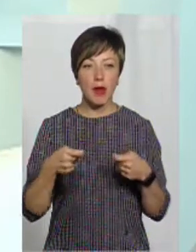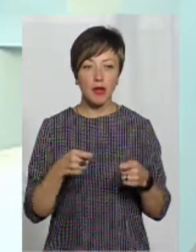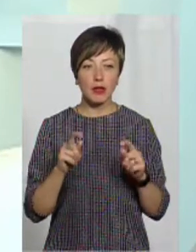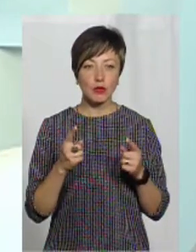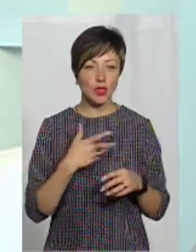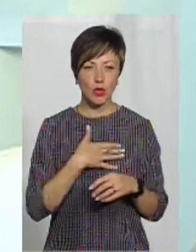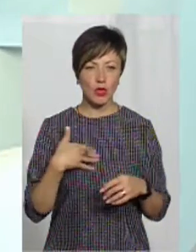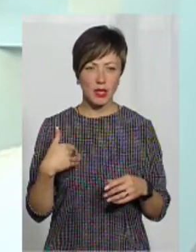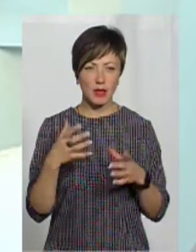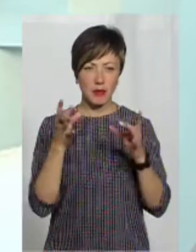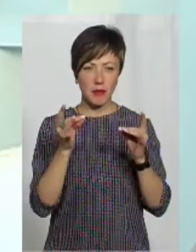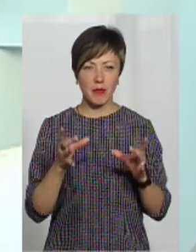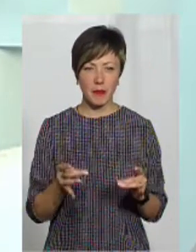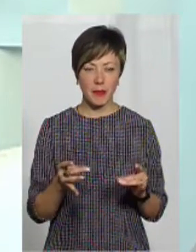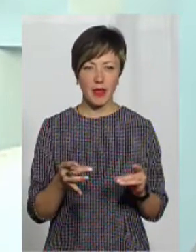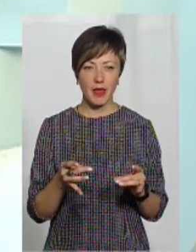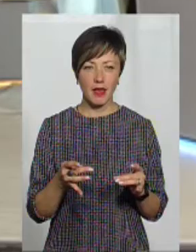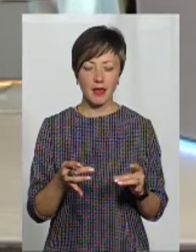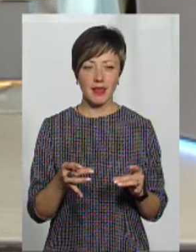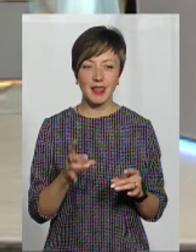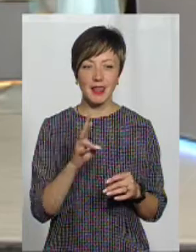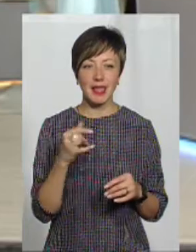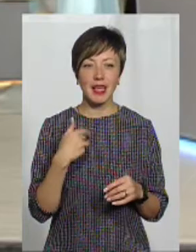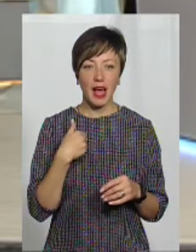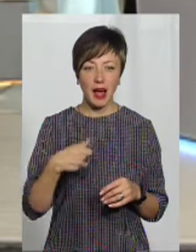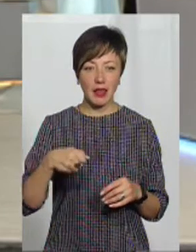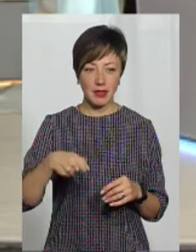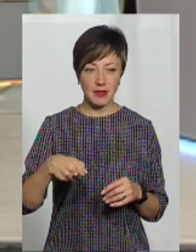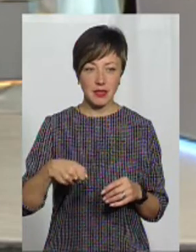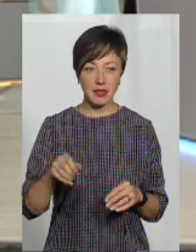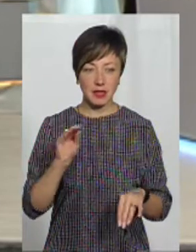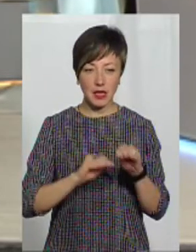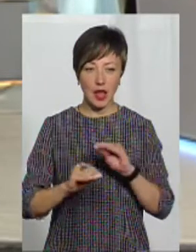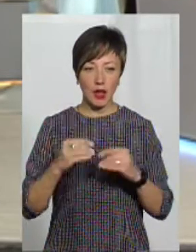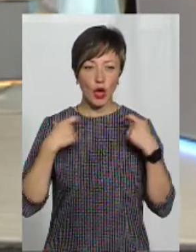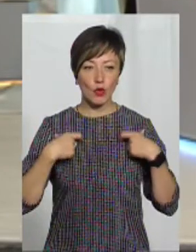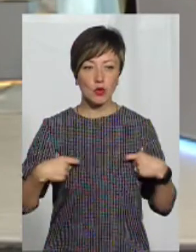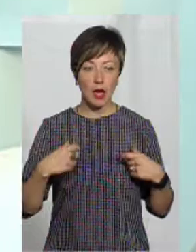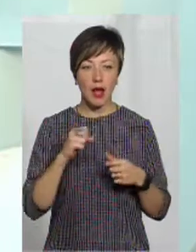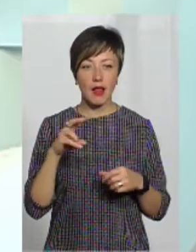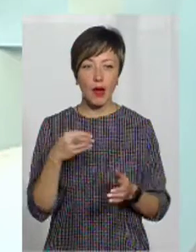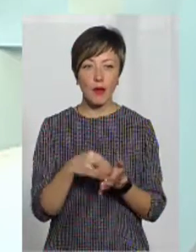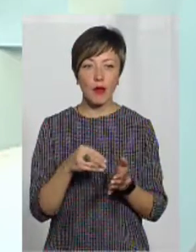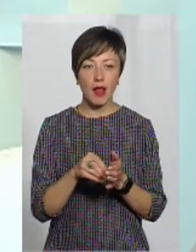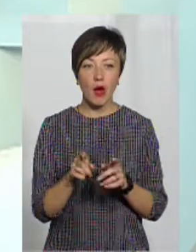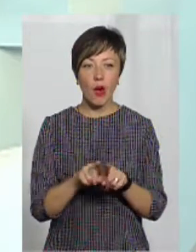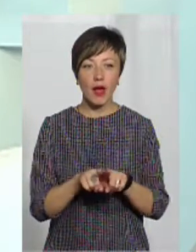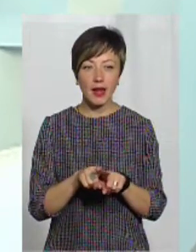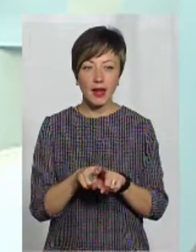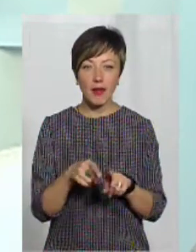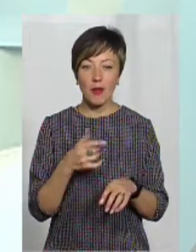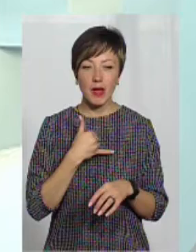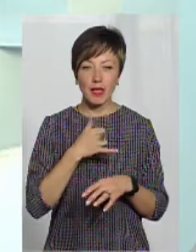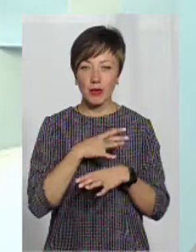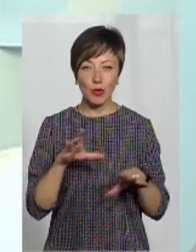і дуже не хотіла все одно брати. Несли в руках? Ні, я це все склала в рюкзак, але я купувала огірки, і